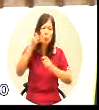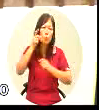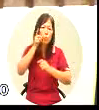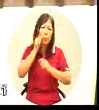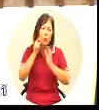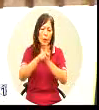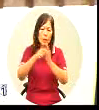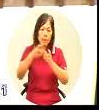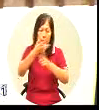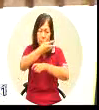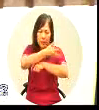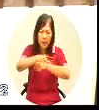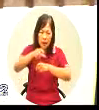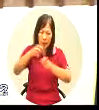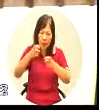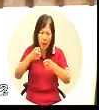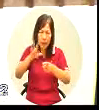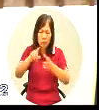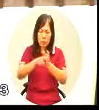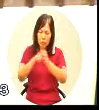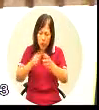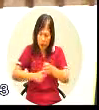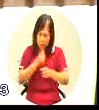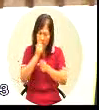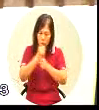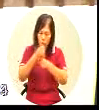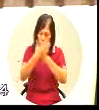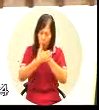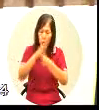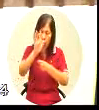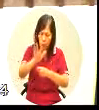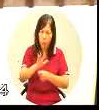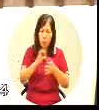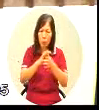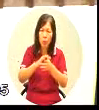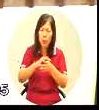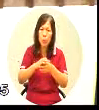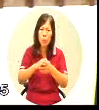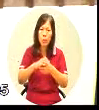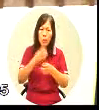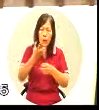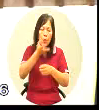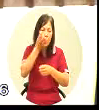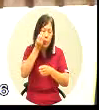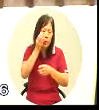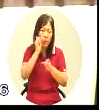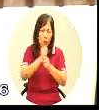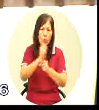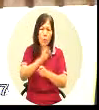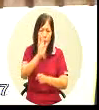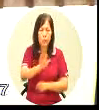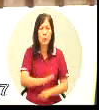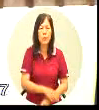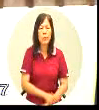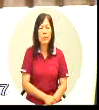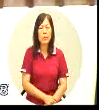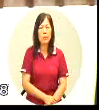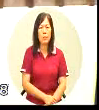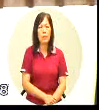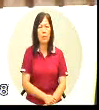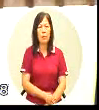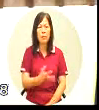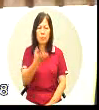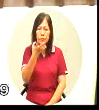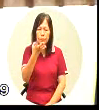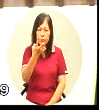也落实了，做好了相关的海岸保护工程，相关的海岸景观的工作。但是有一些